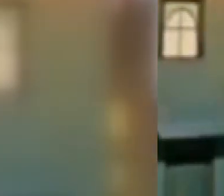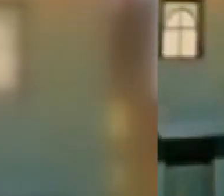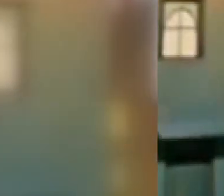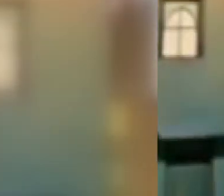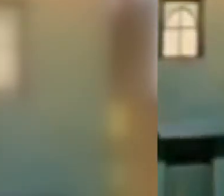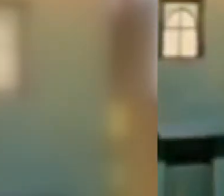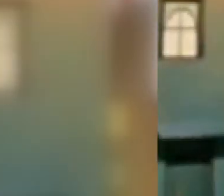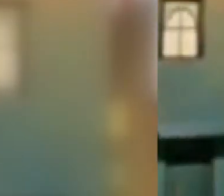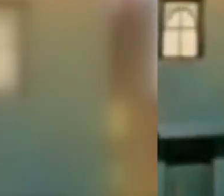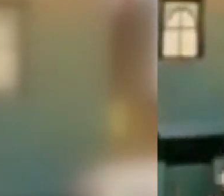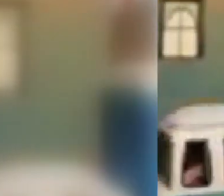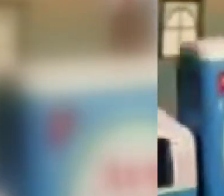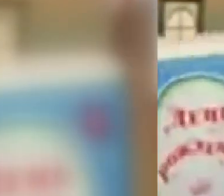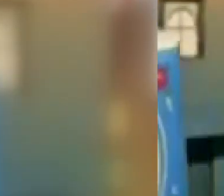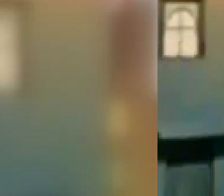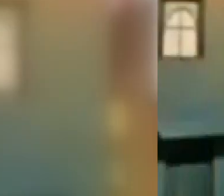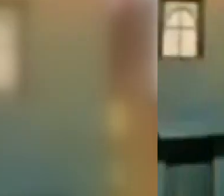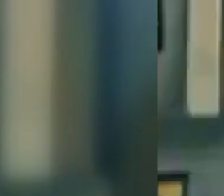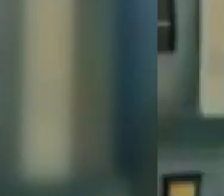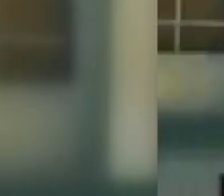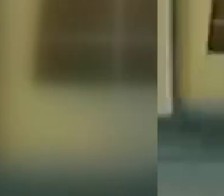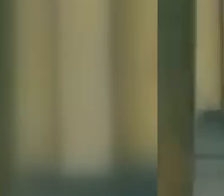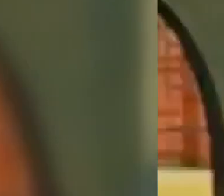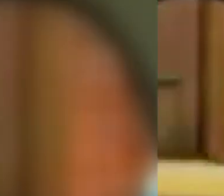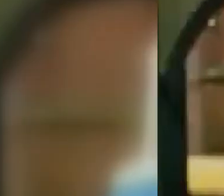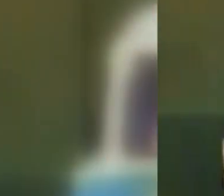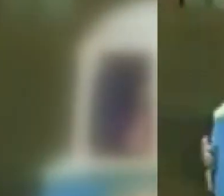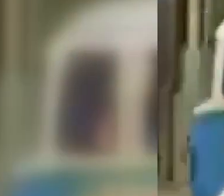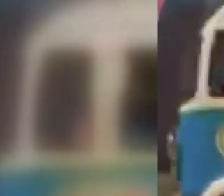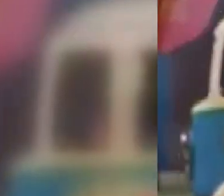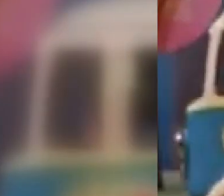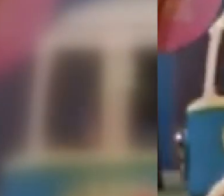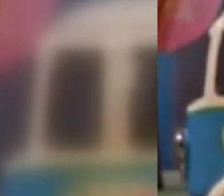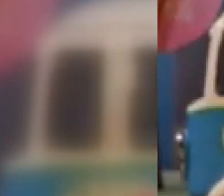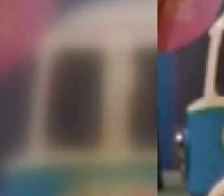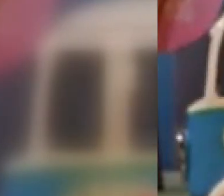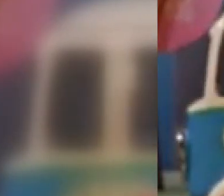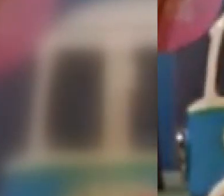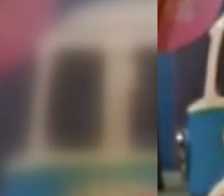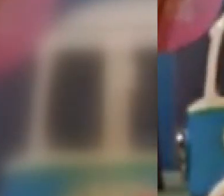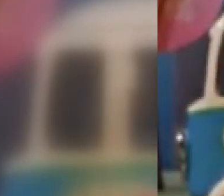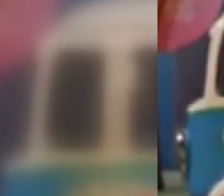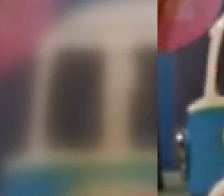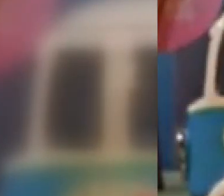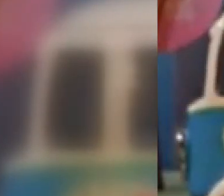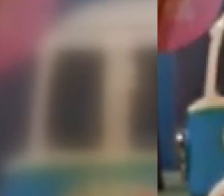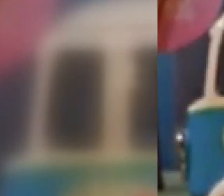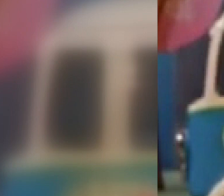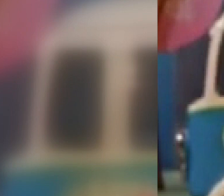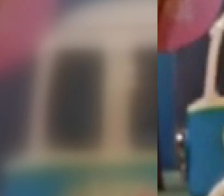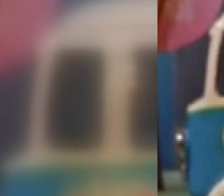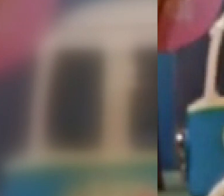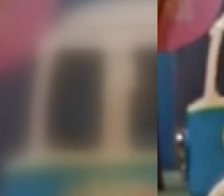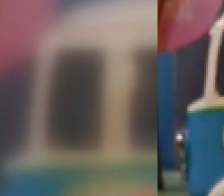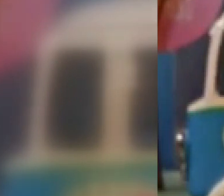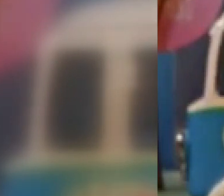չի վեշմինը էս թուղթը կալաց հավավը հինչանա վերենում ստի ուրավ Ես ածում